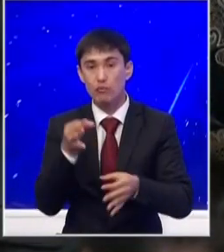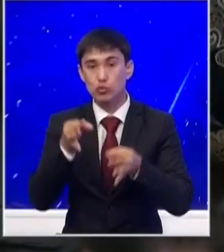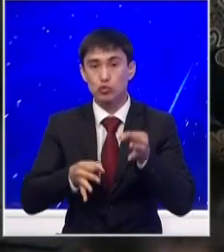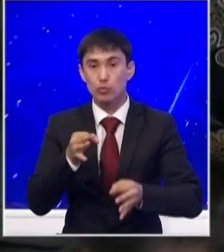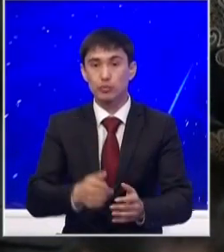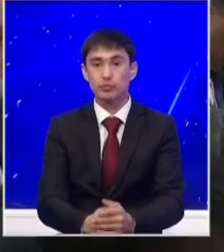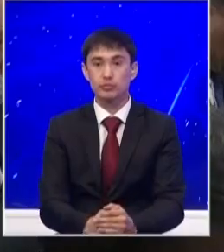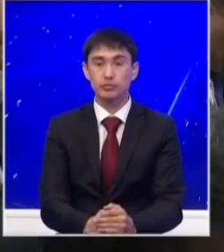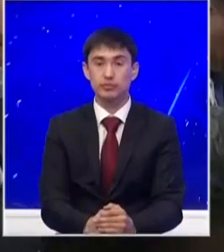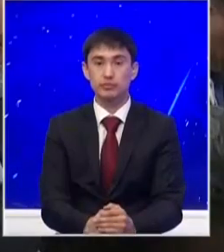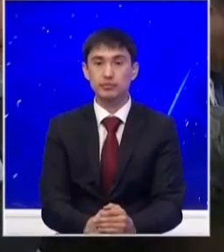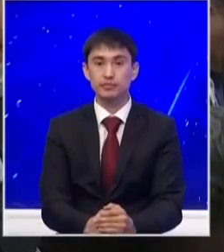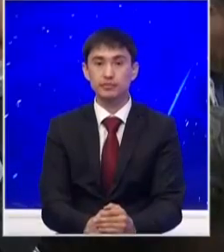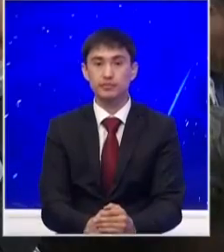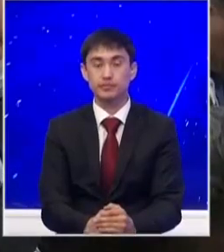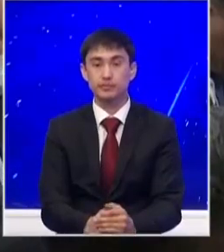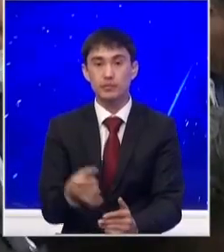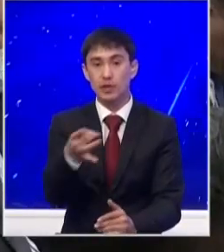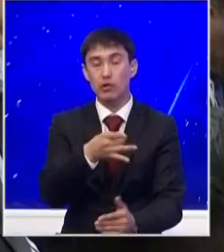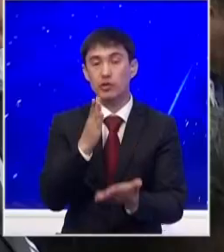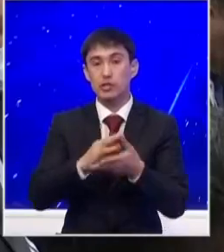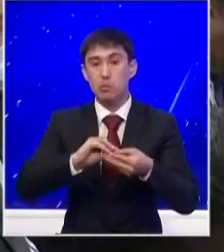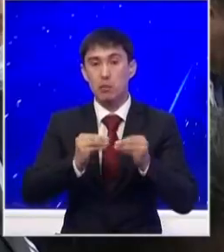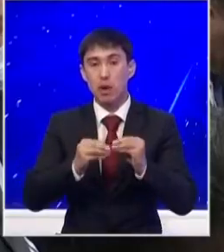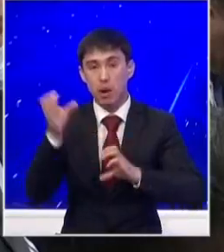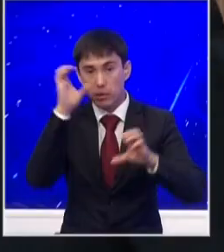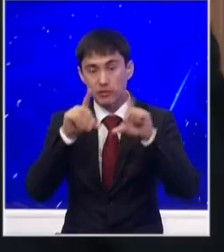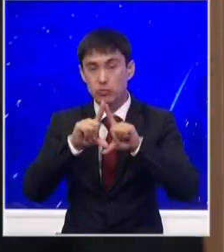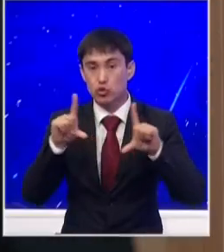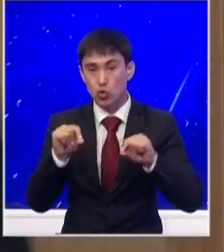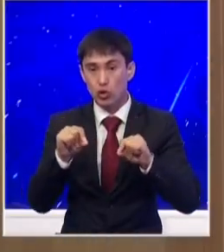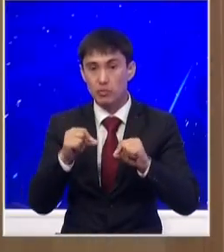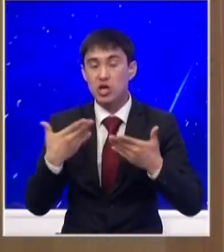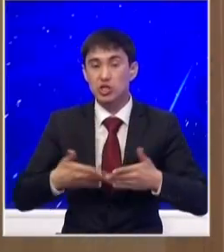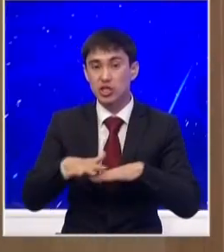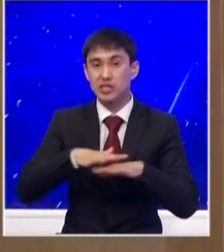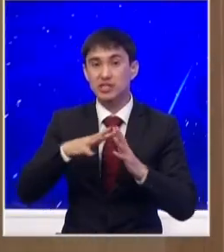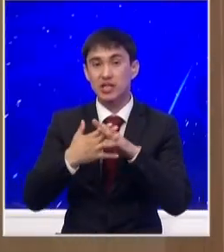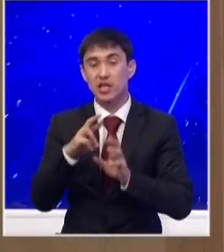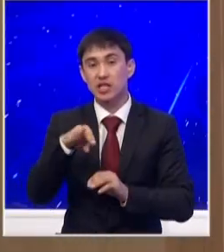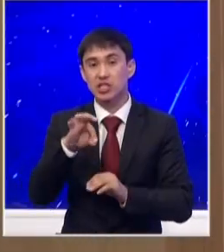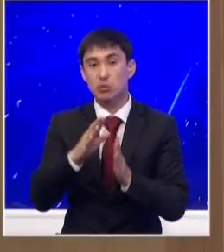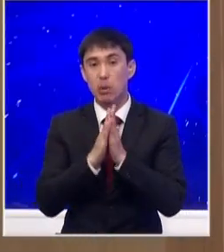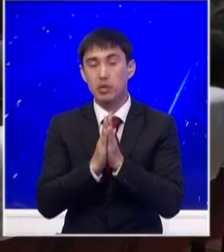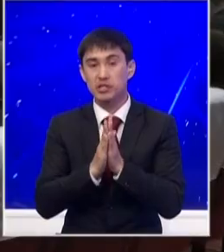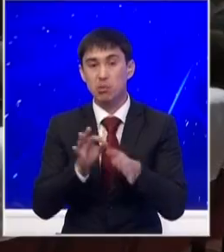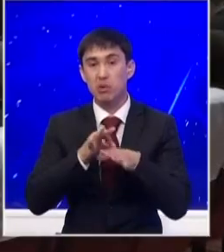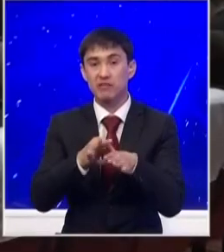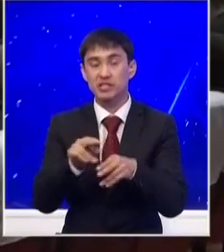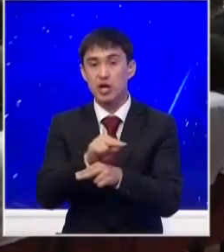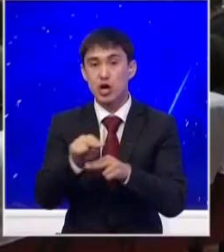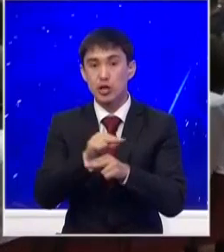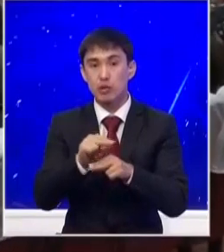судом в районе Также имеется проблема с образовательными учреждениями жителей села Саше попросили провести